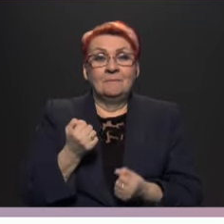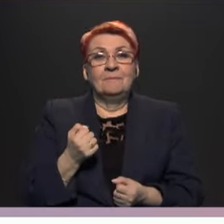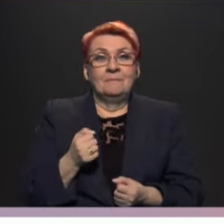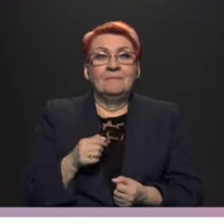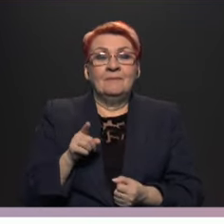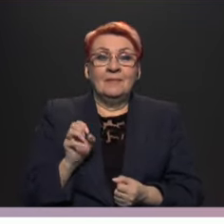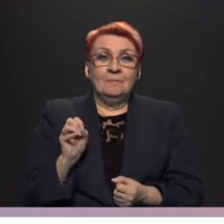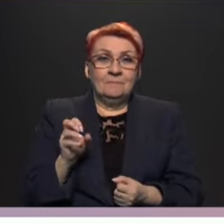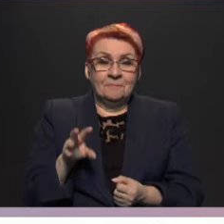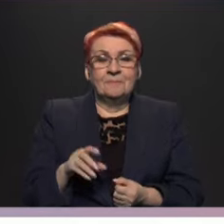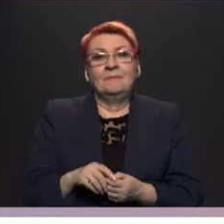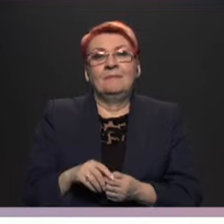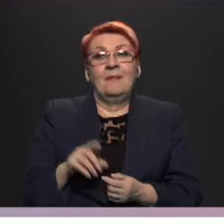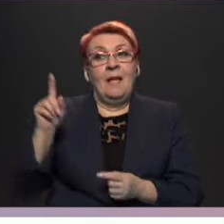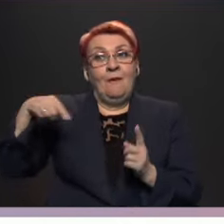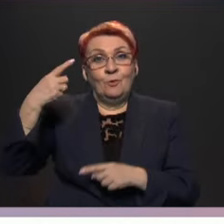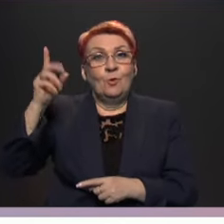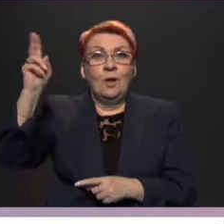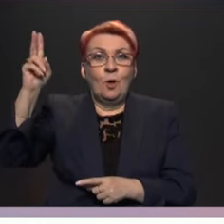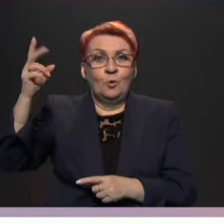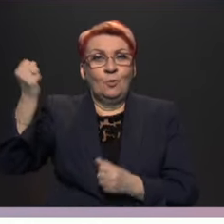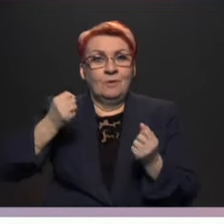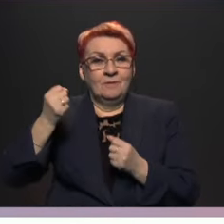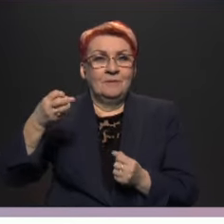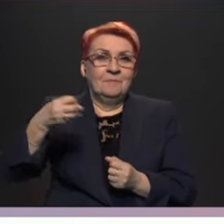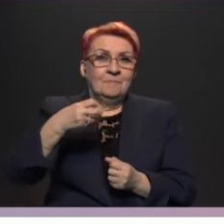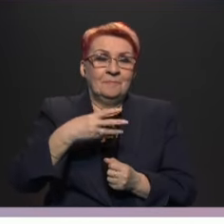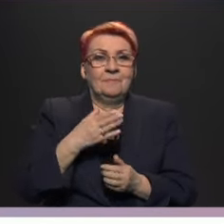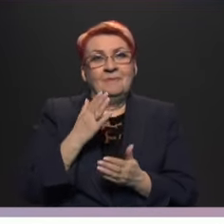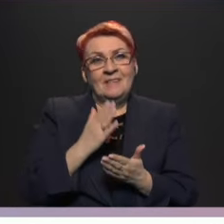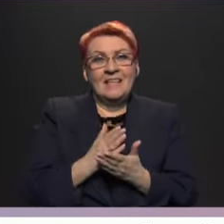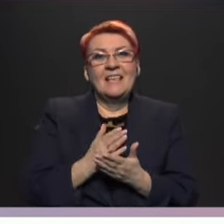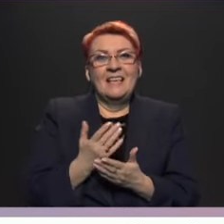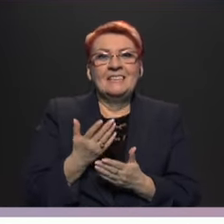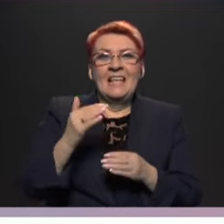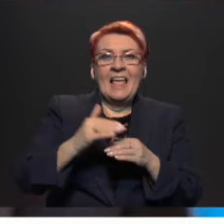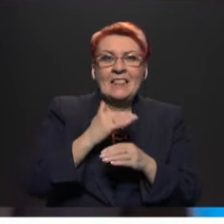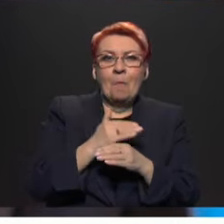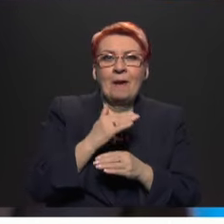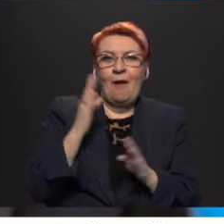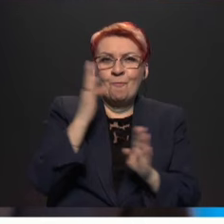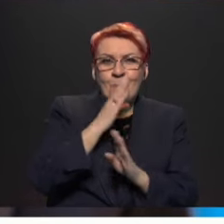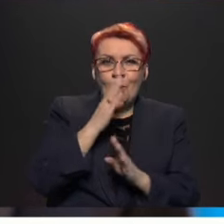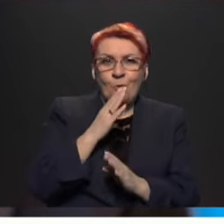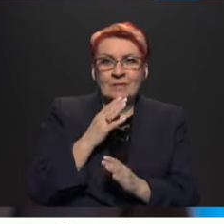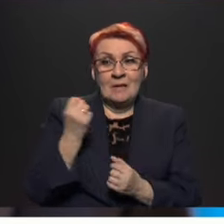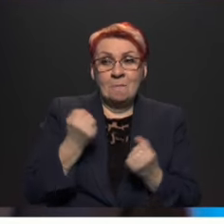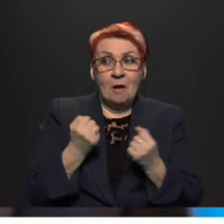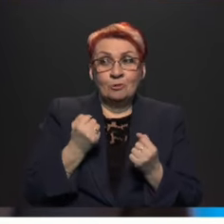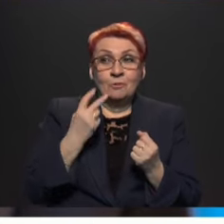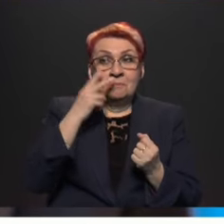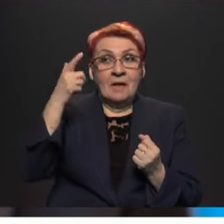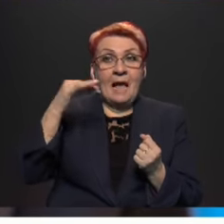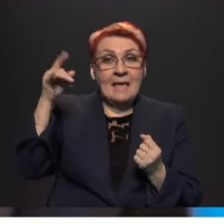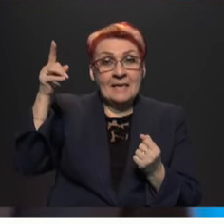в следующий раз тебе тоже моргнут. Потому что это вот есть некий этикет. Вот. Такой круговорот добра в природе, правда? Да, и вот так